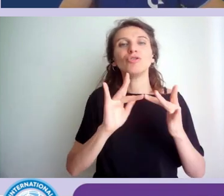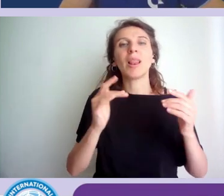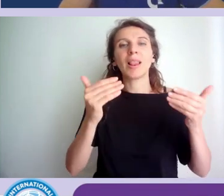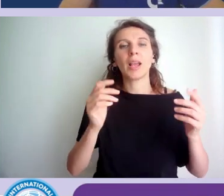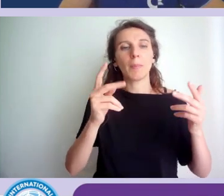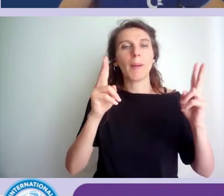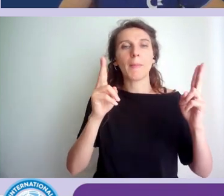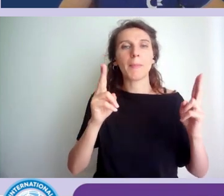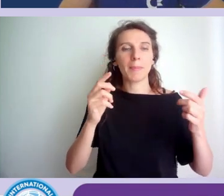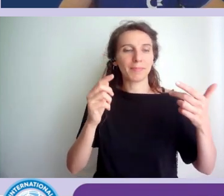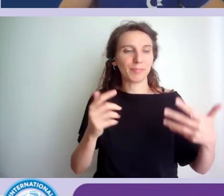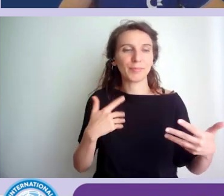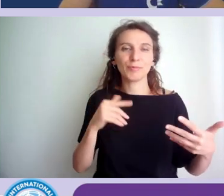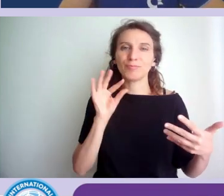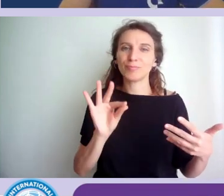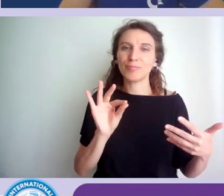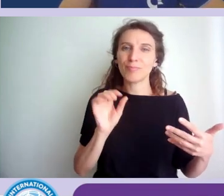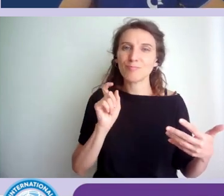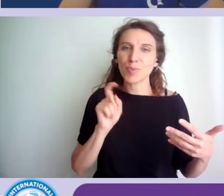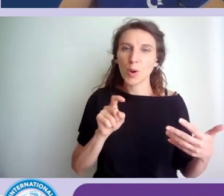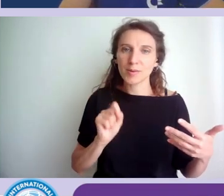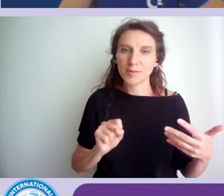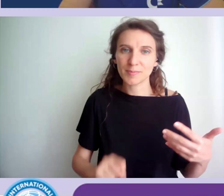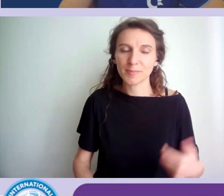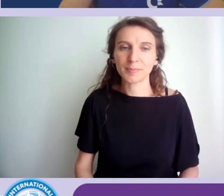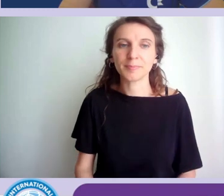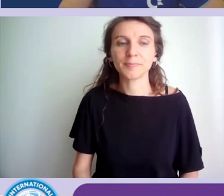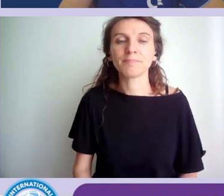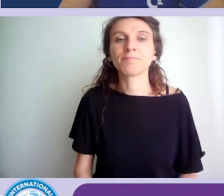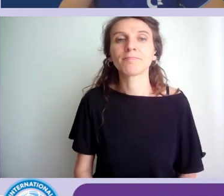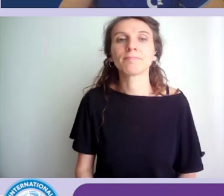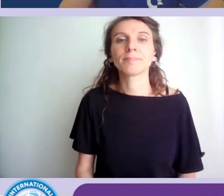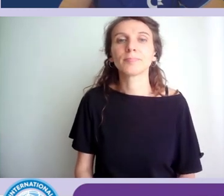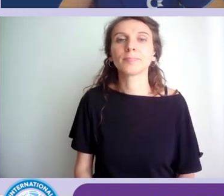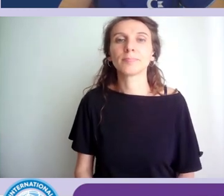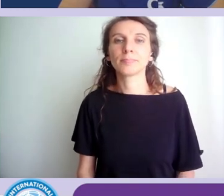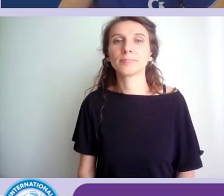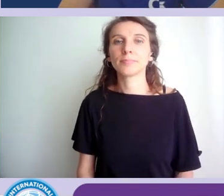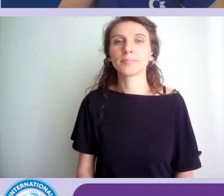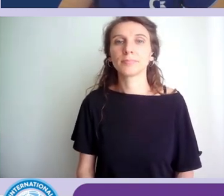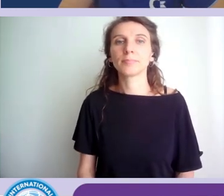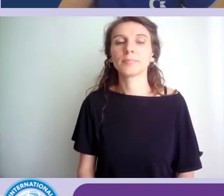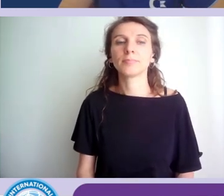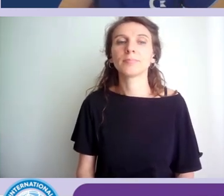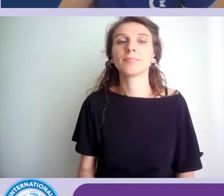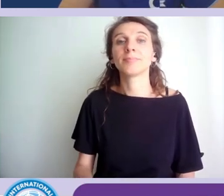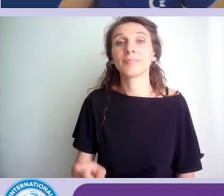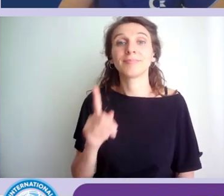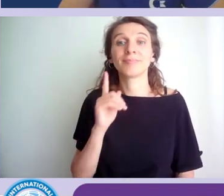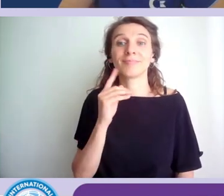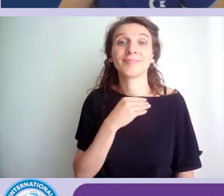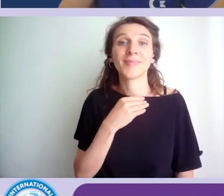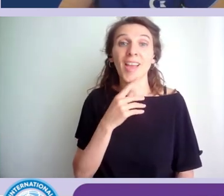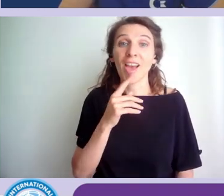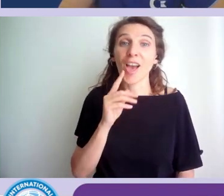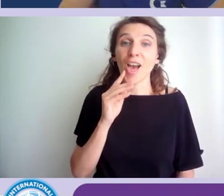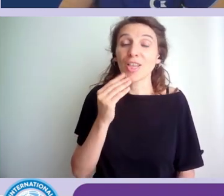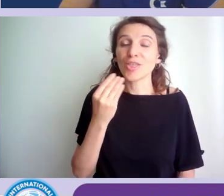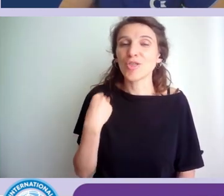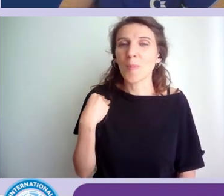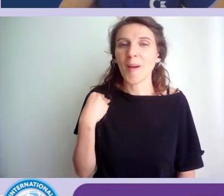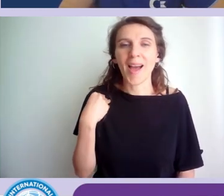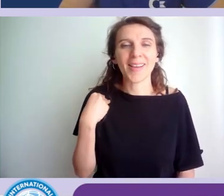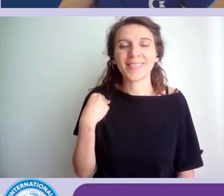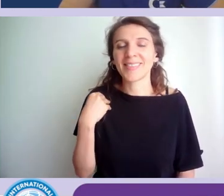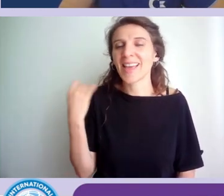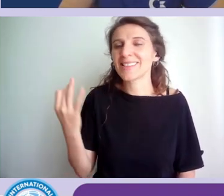può interessare poi ritorna a una delle delle delle delle domande top che compaiono